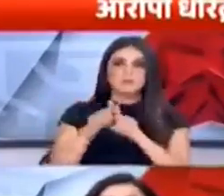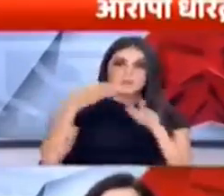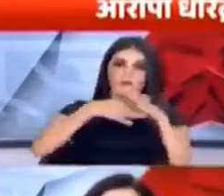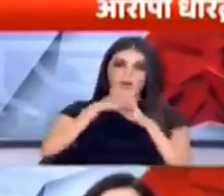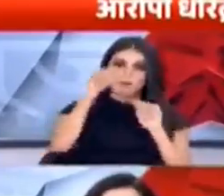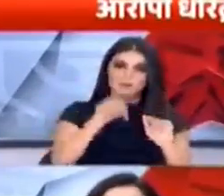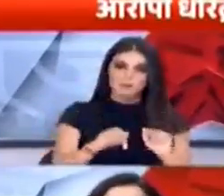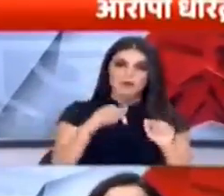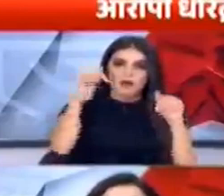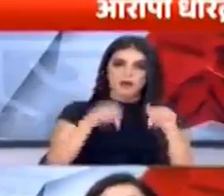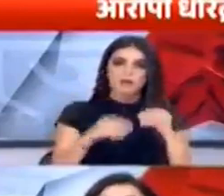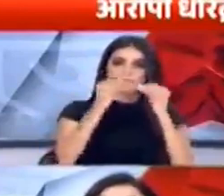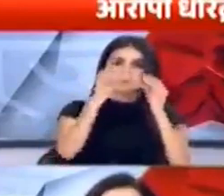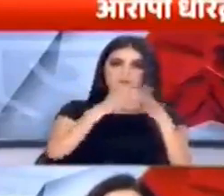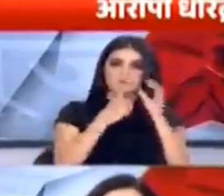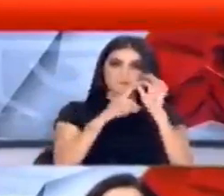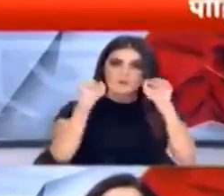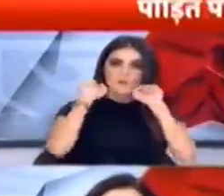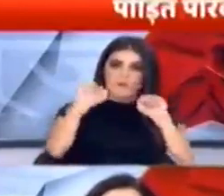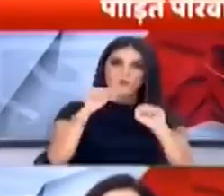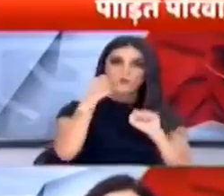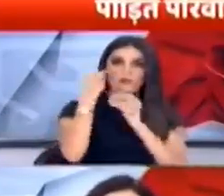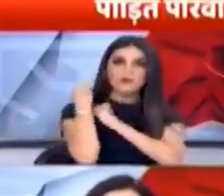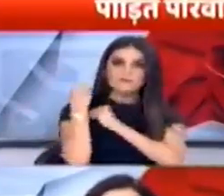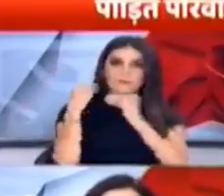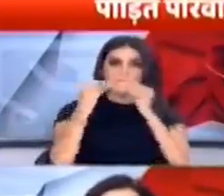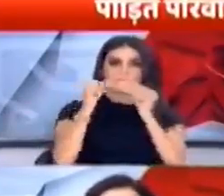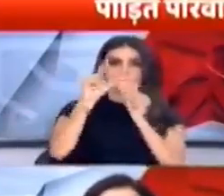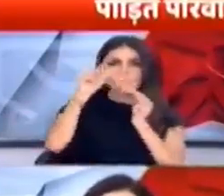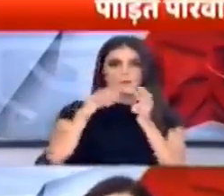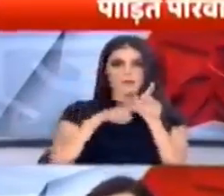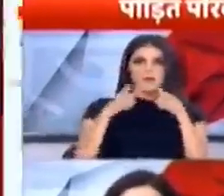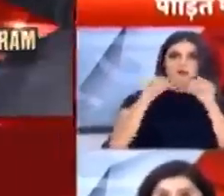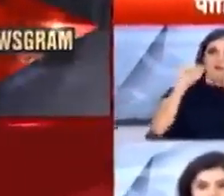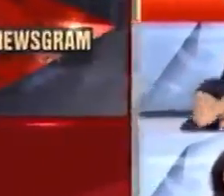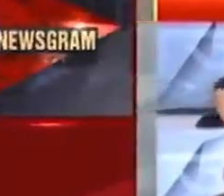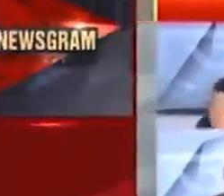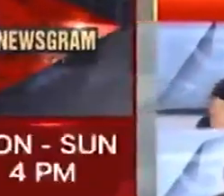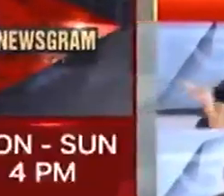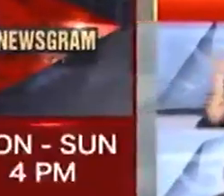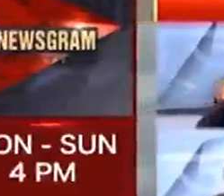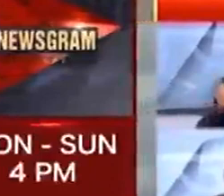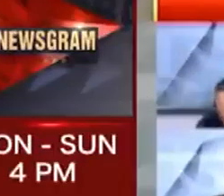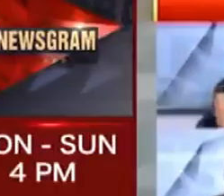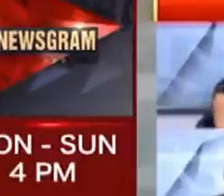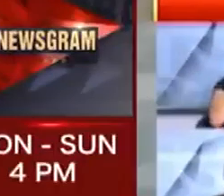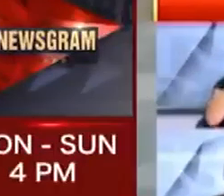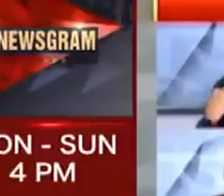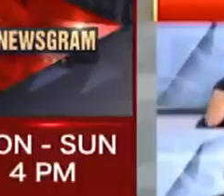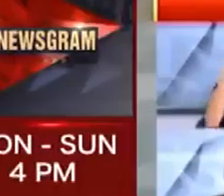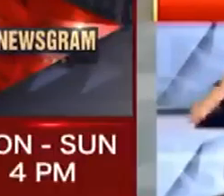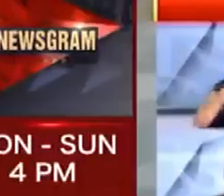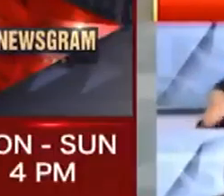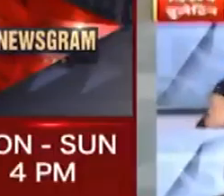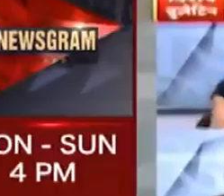बीच आज बीजेपी विधायक बलिया के जिला अस्पताल पहुंचे और आरोपी के परिवार